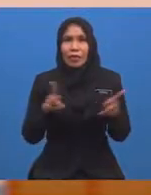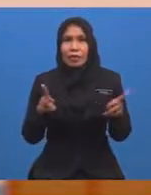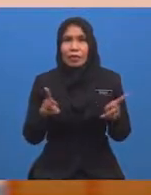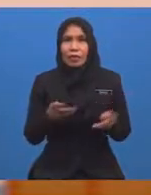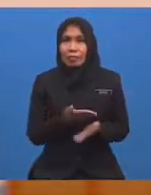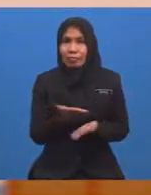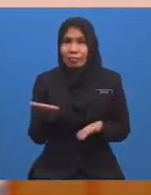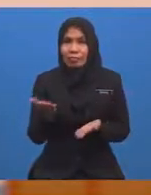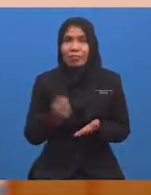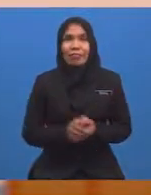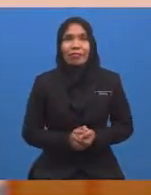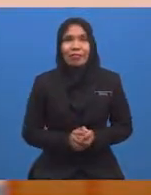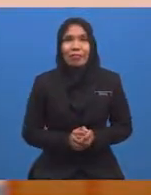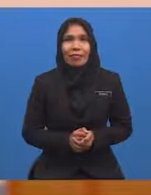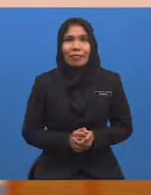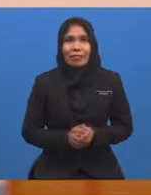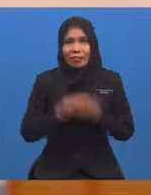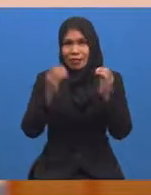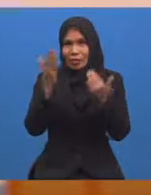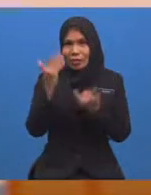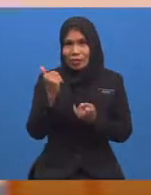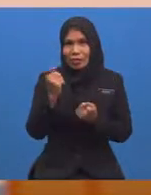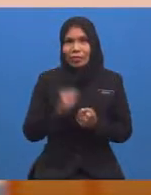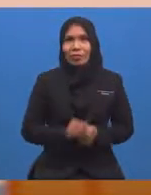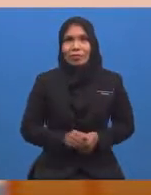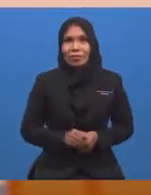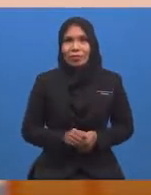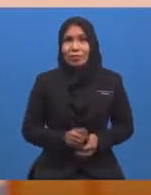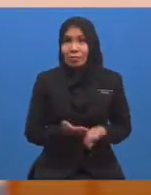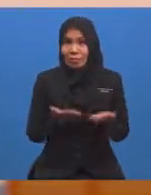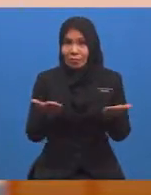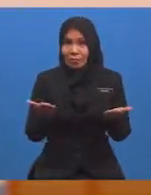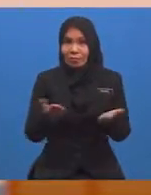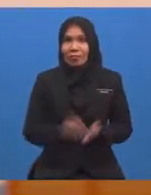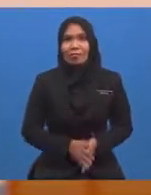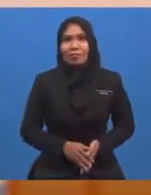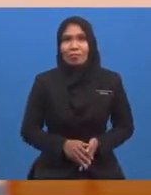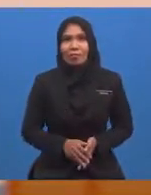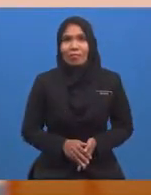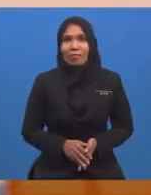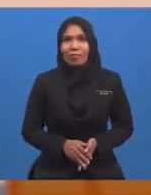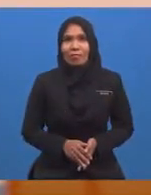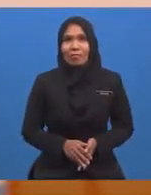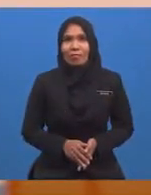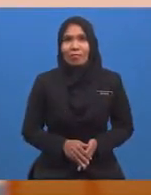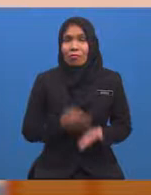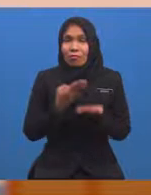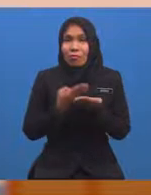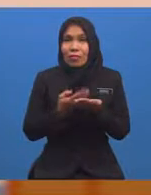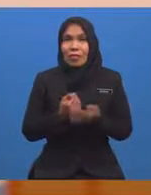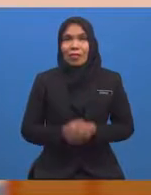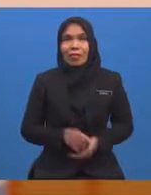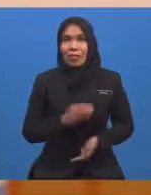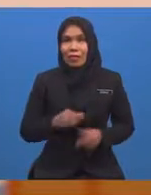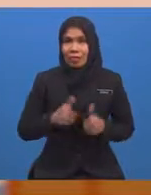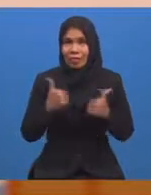anda semua chegou harap anda semua berada dalam keadaan baik dan